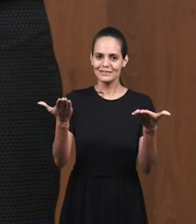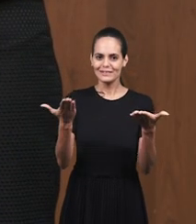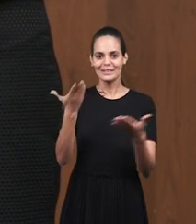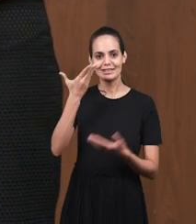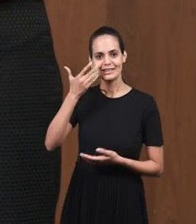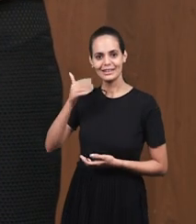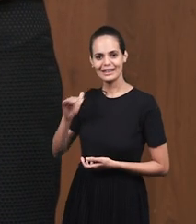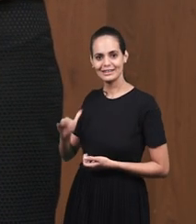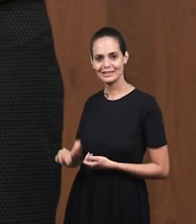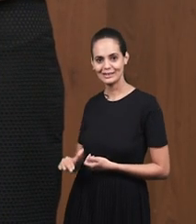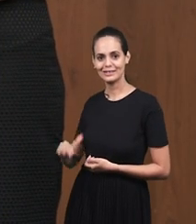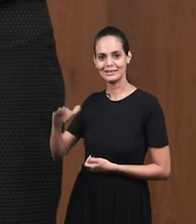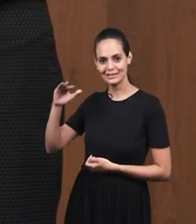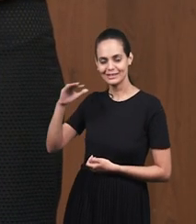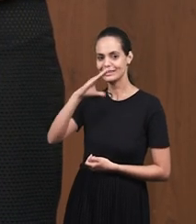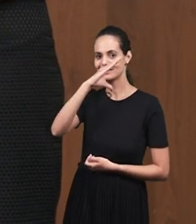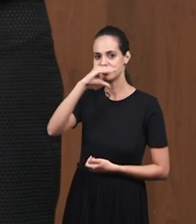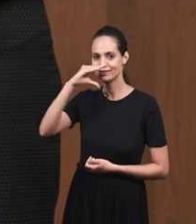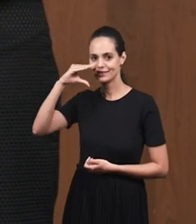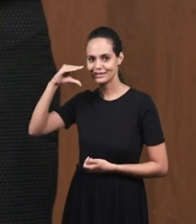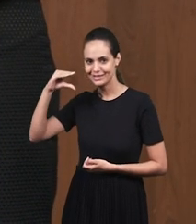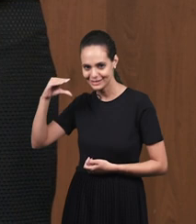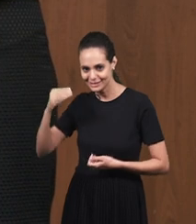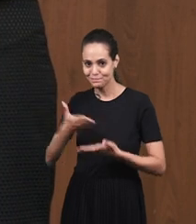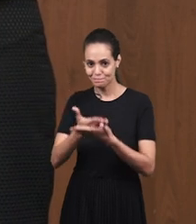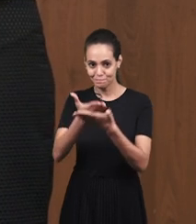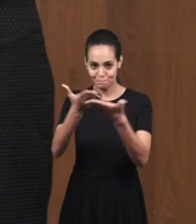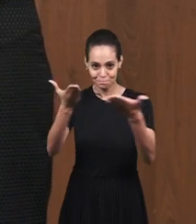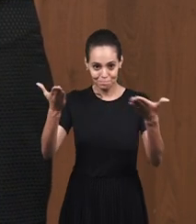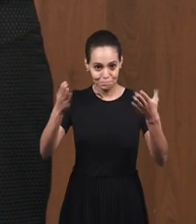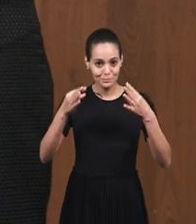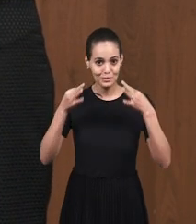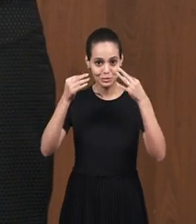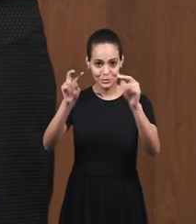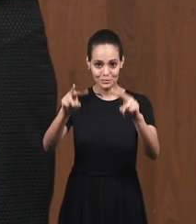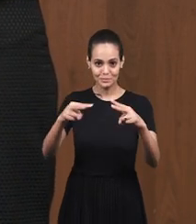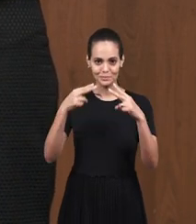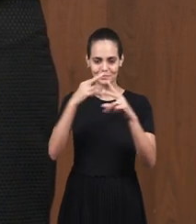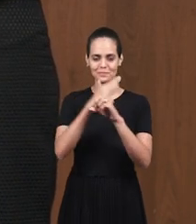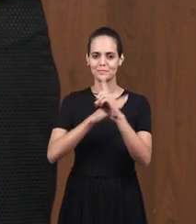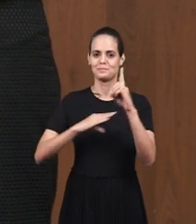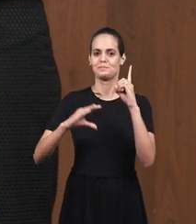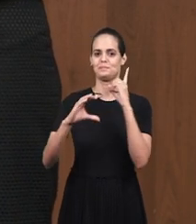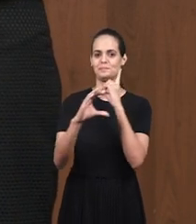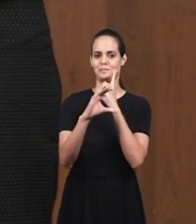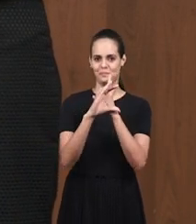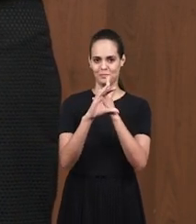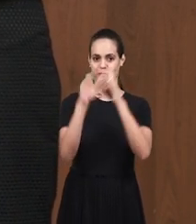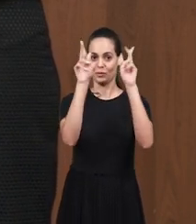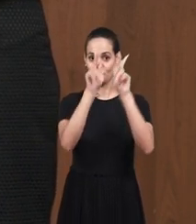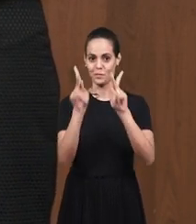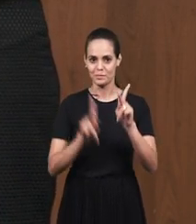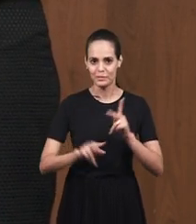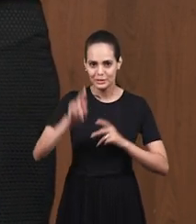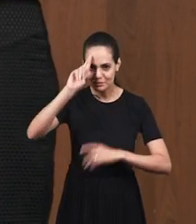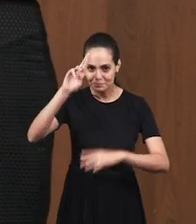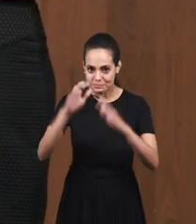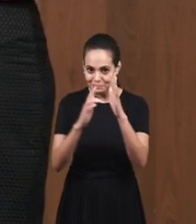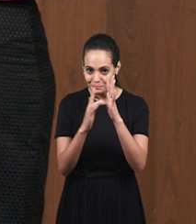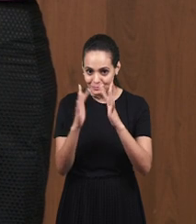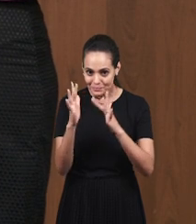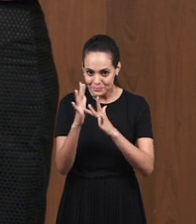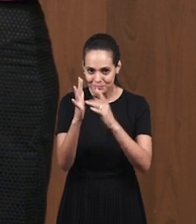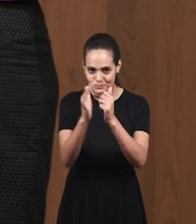J'aimerais saluer les enfants, les adolescents et tous ceux qui nous regardent dans la paix du